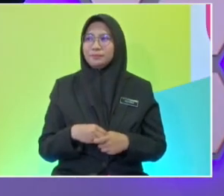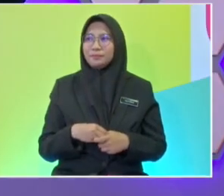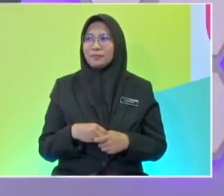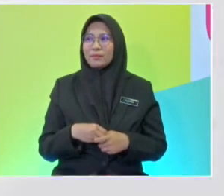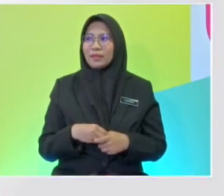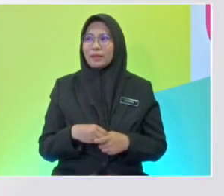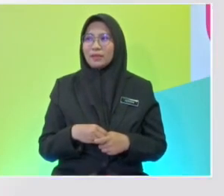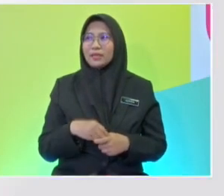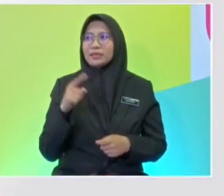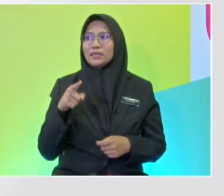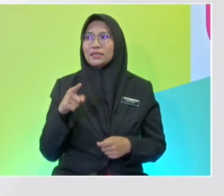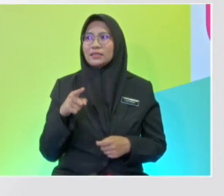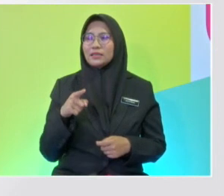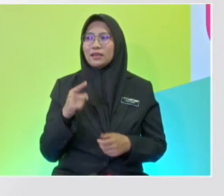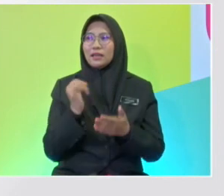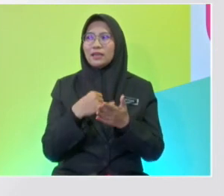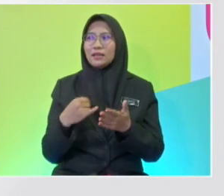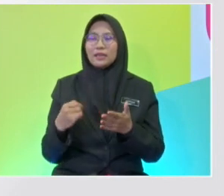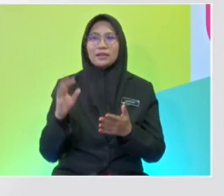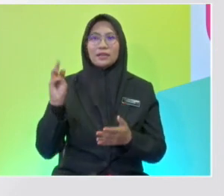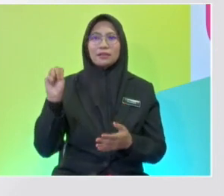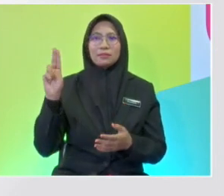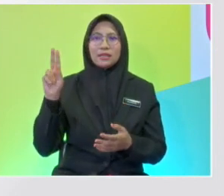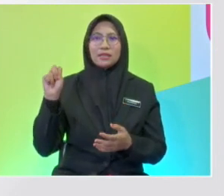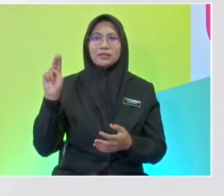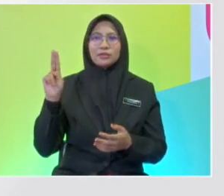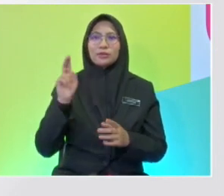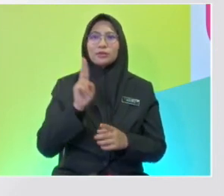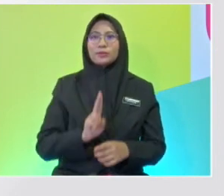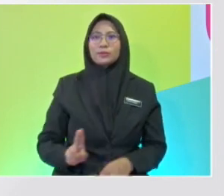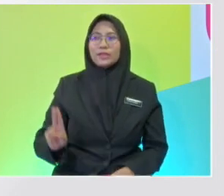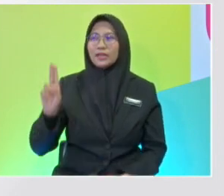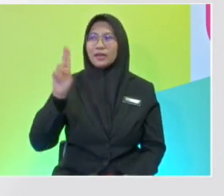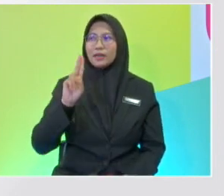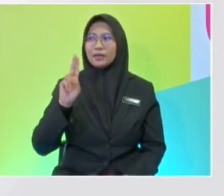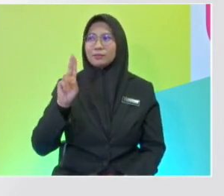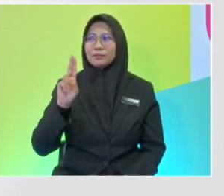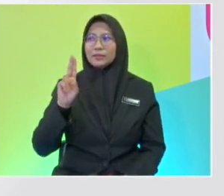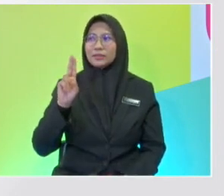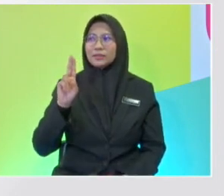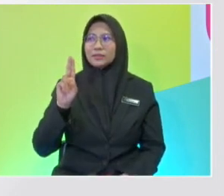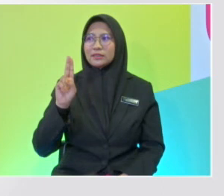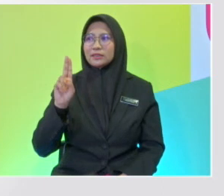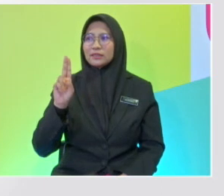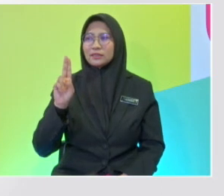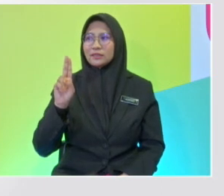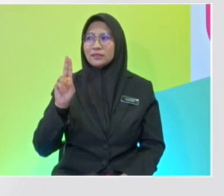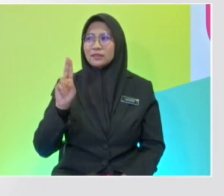menu utama aplikasi mudah alih cuti cuti Indonesia yang dihasilkan oleh Syarikat kita